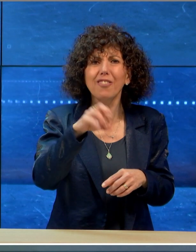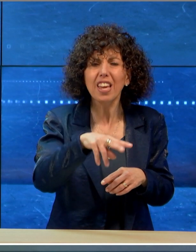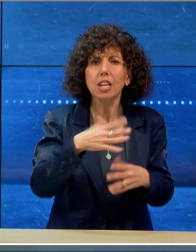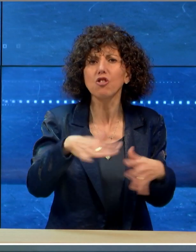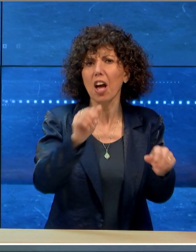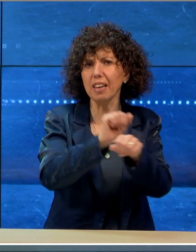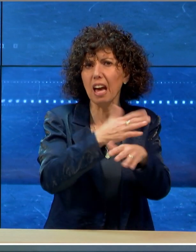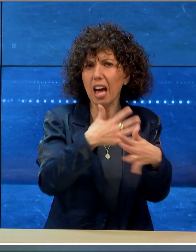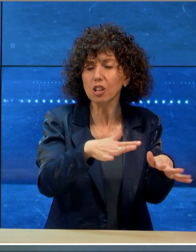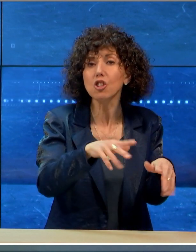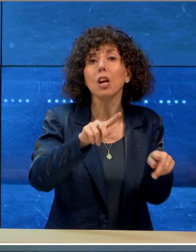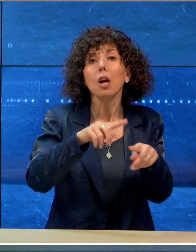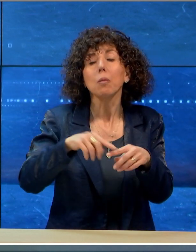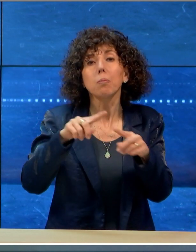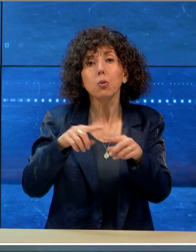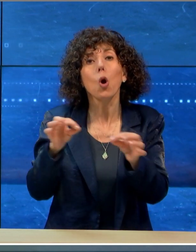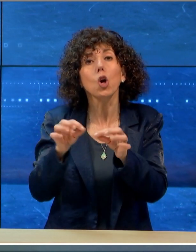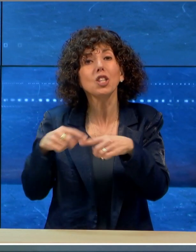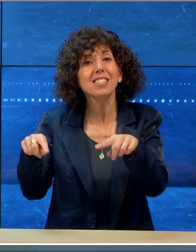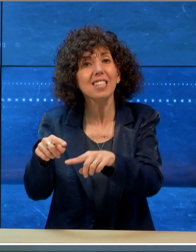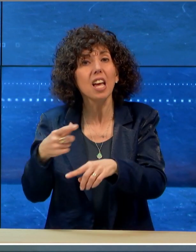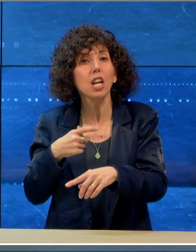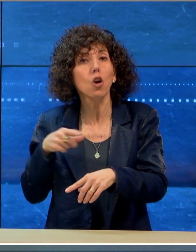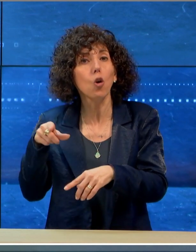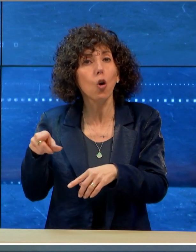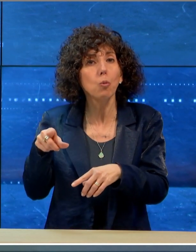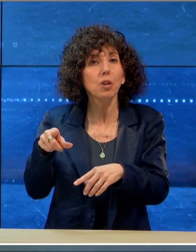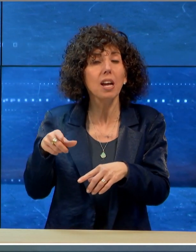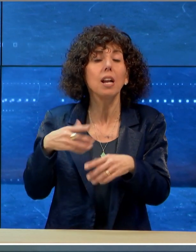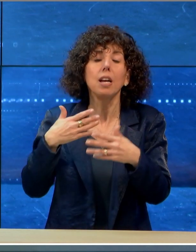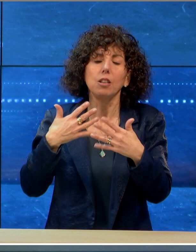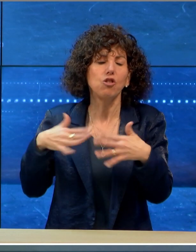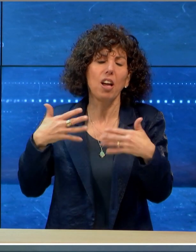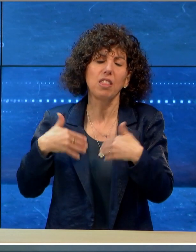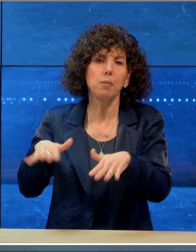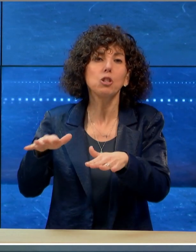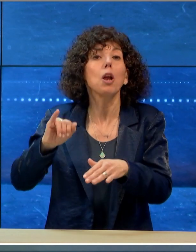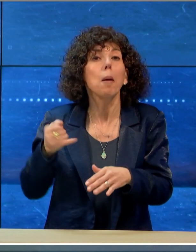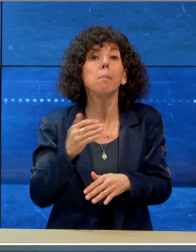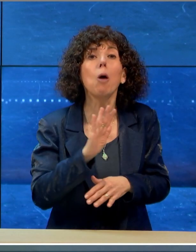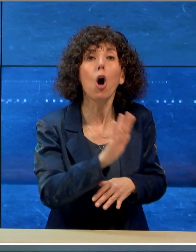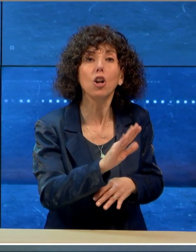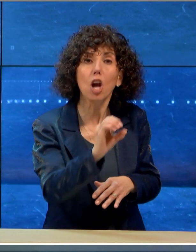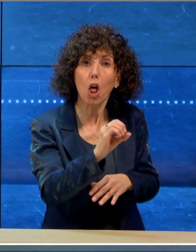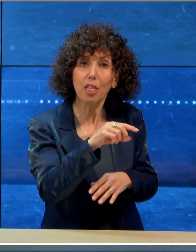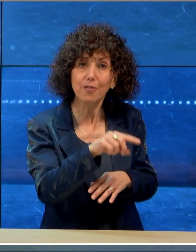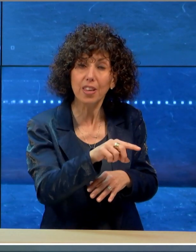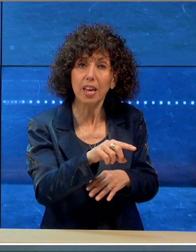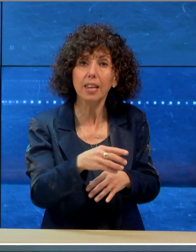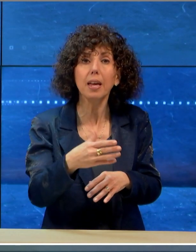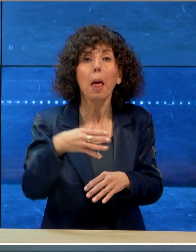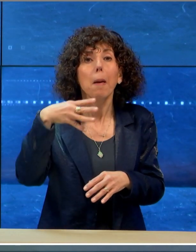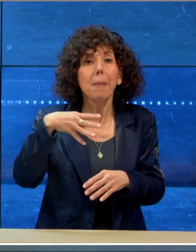carcere e la consigliera comunale dimissionaria e moglie di Olivieri